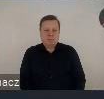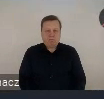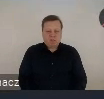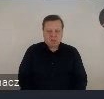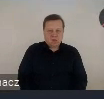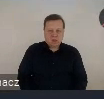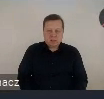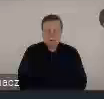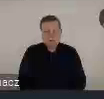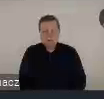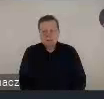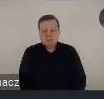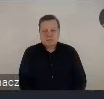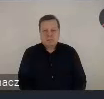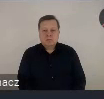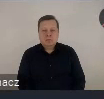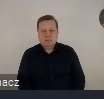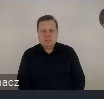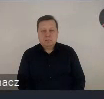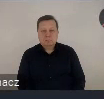Jeszcze kolejne.